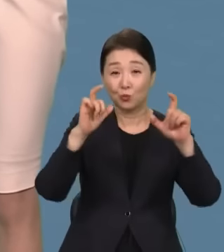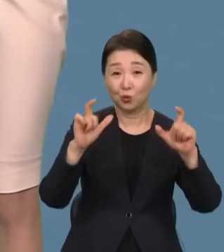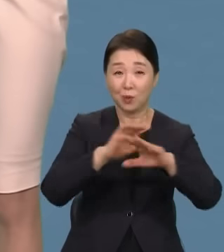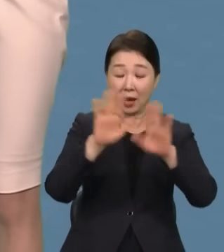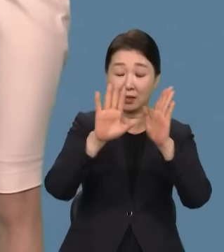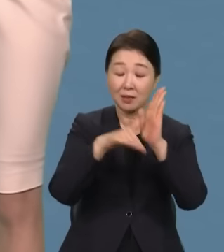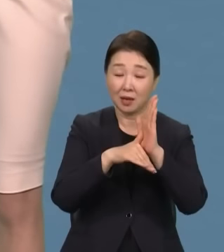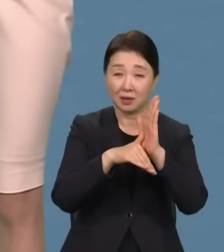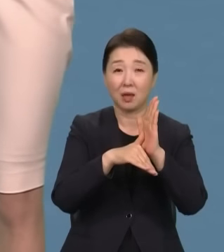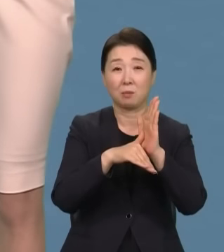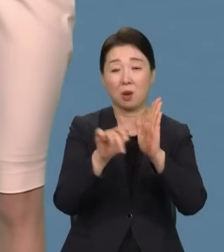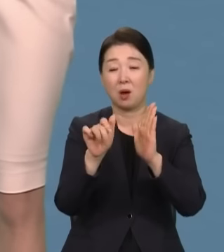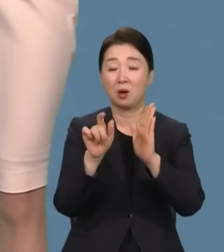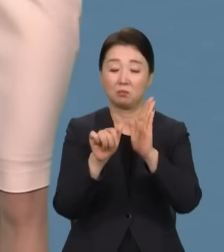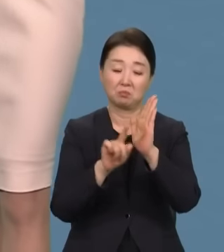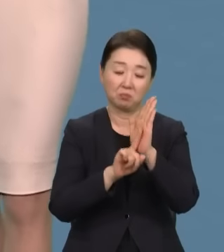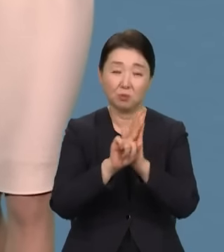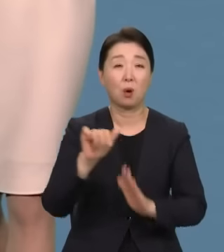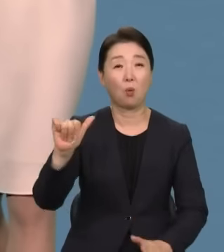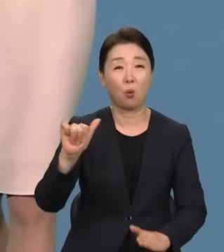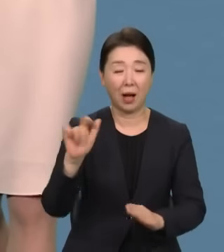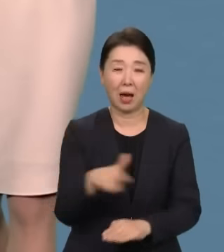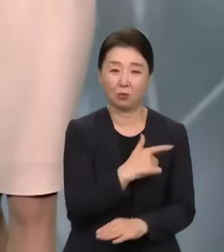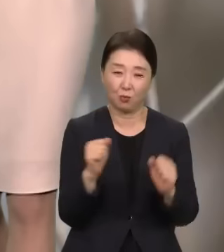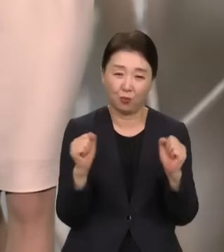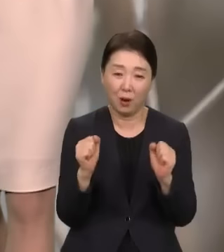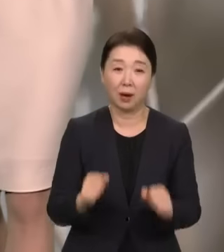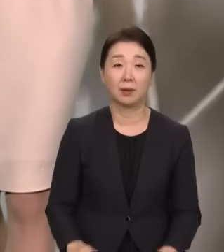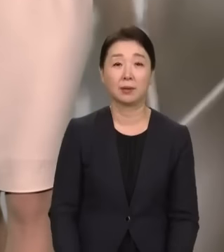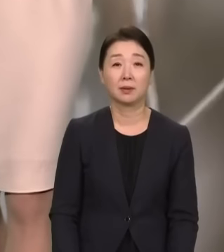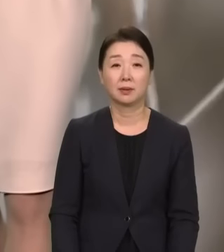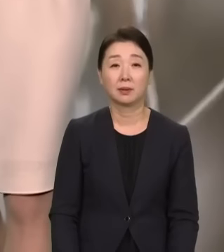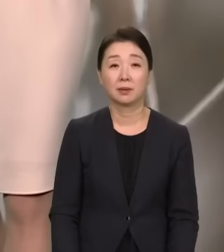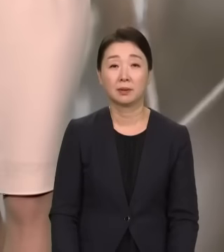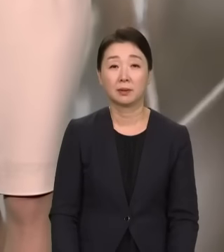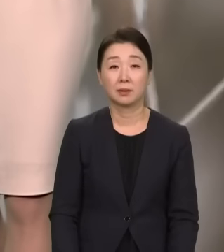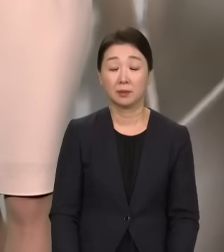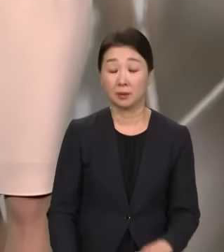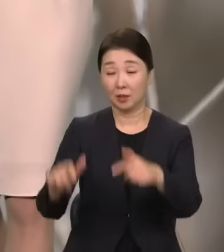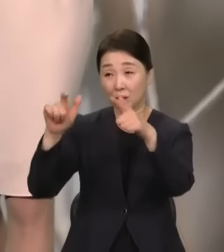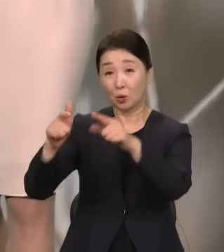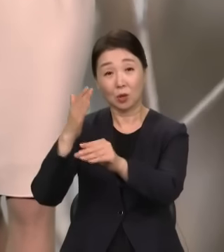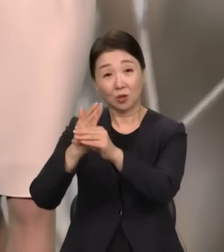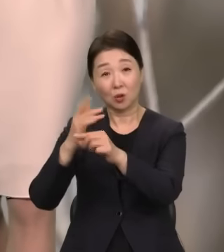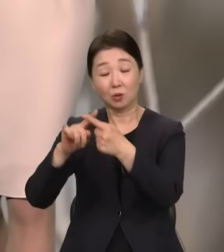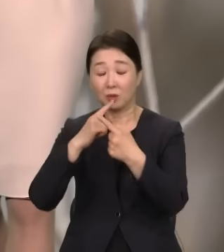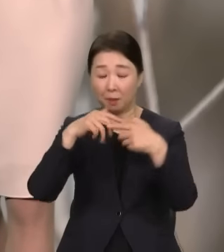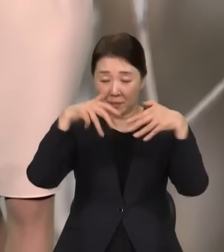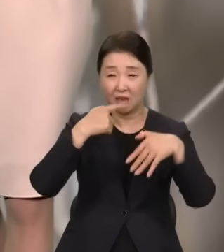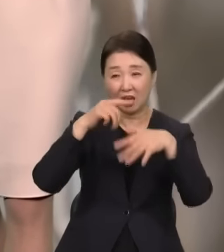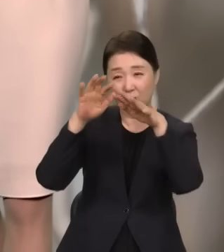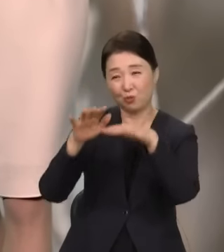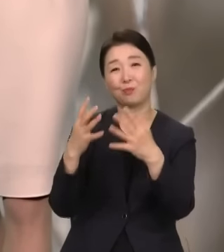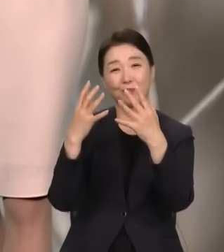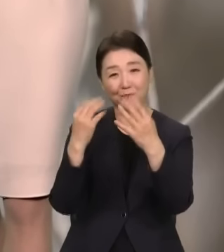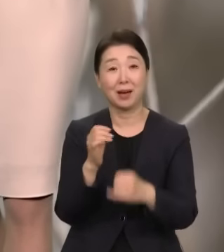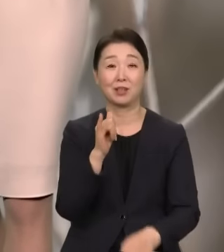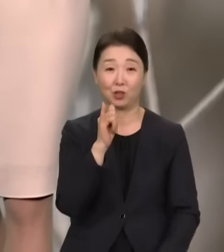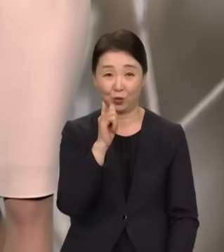중부지방은 한낮에도 5도 선에 머물며 종일 춥겠습니다. 당분간 일부 서쪽 지역을 중심으로 비나 눈이 내리는 날이